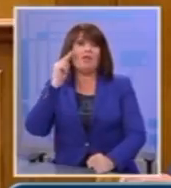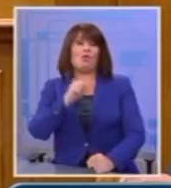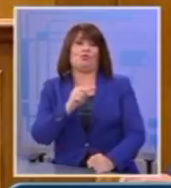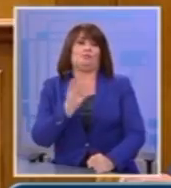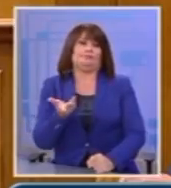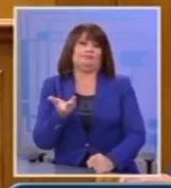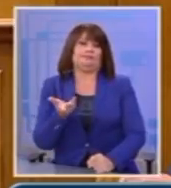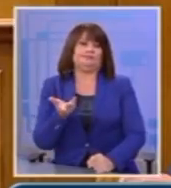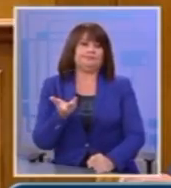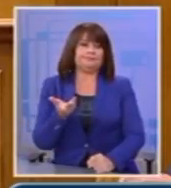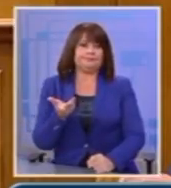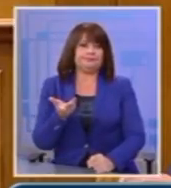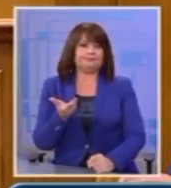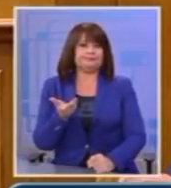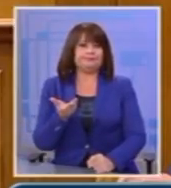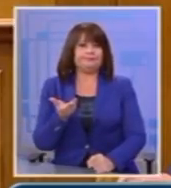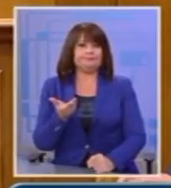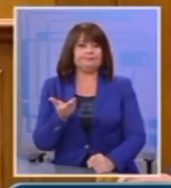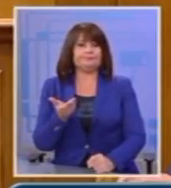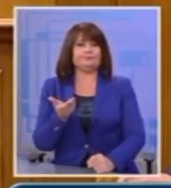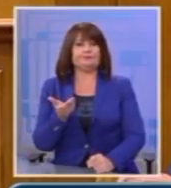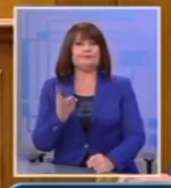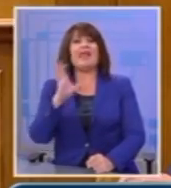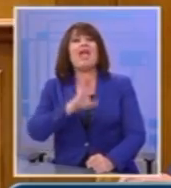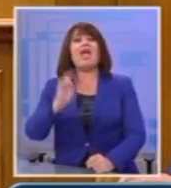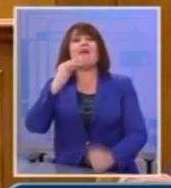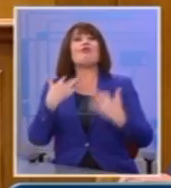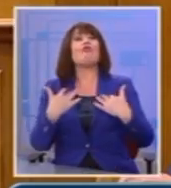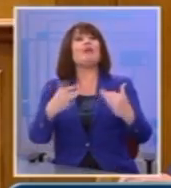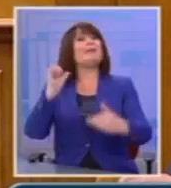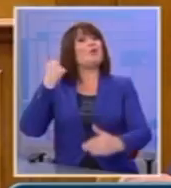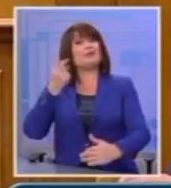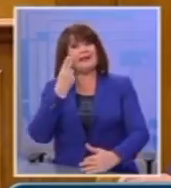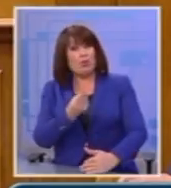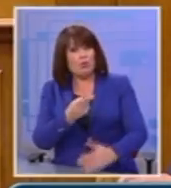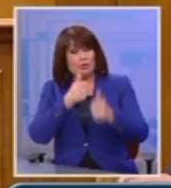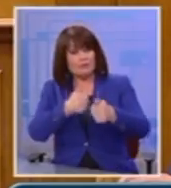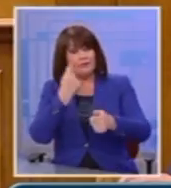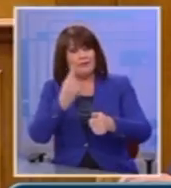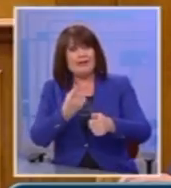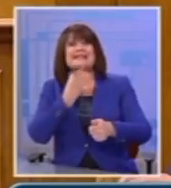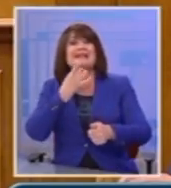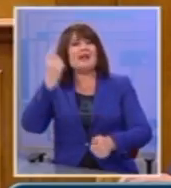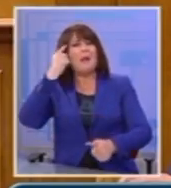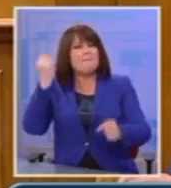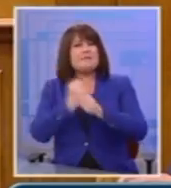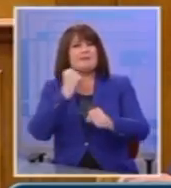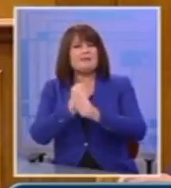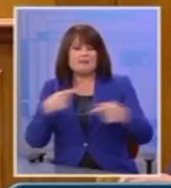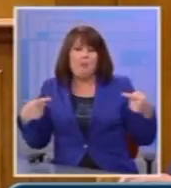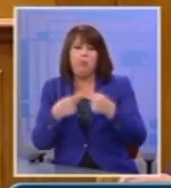παρακολουθήσατε τη συνεδρίαση στο Ευρωπαϊκό Κοινοβούλιο προχθές, μια σκληρή ιδεολογική και πολιτική